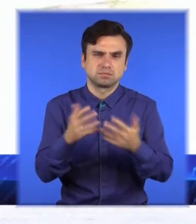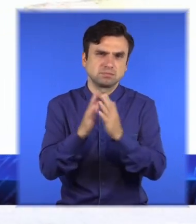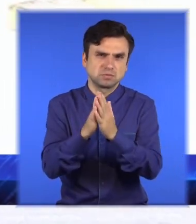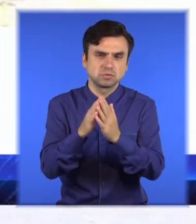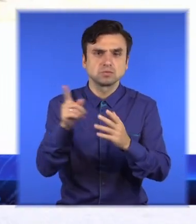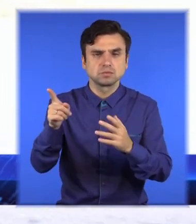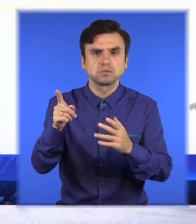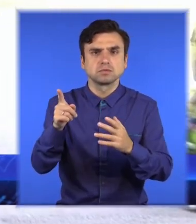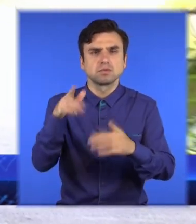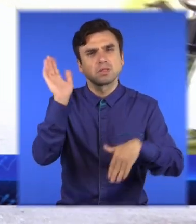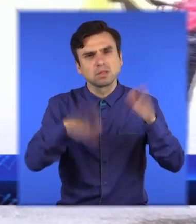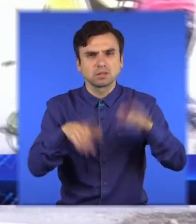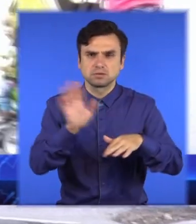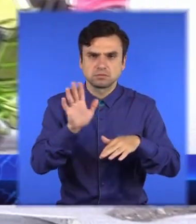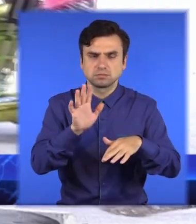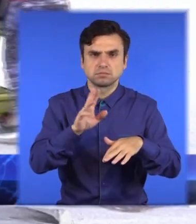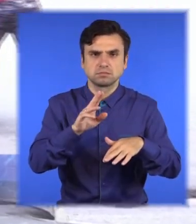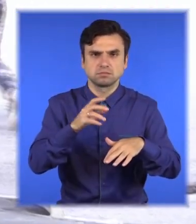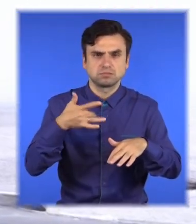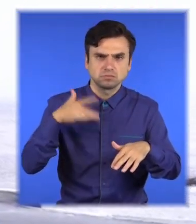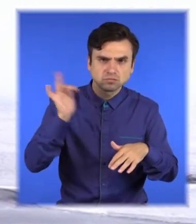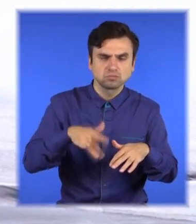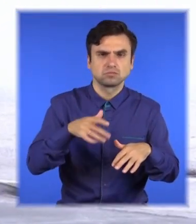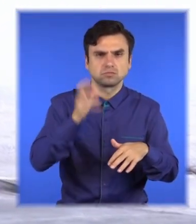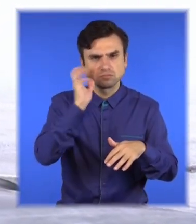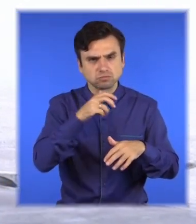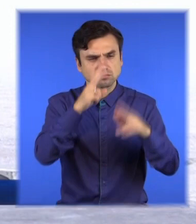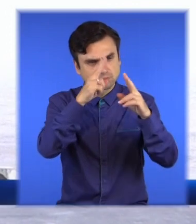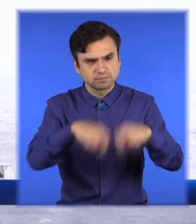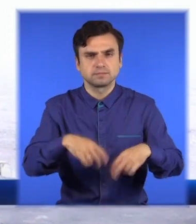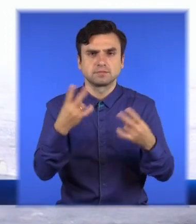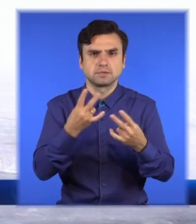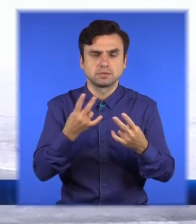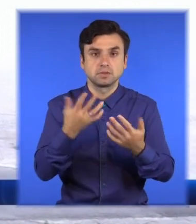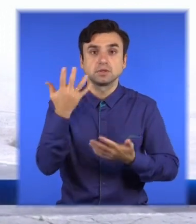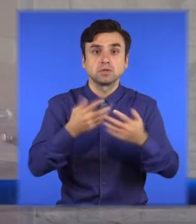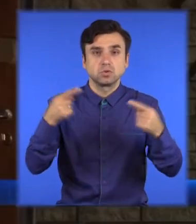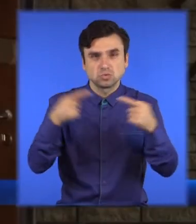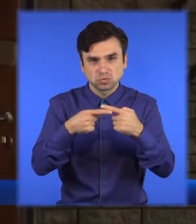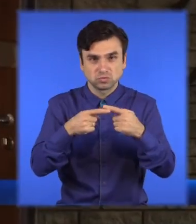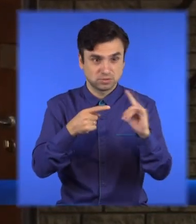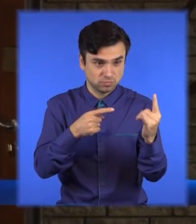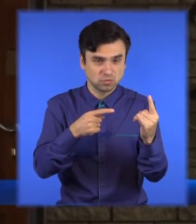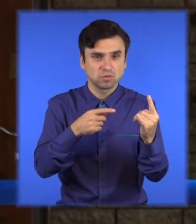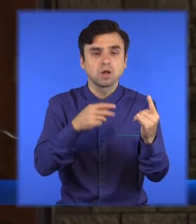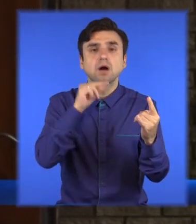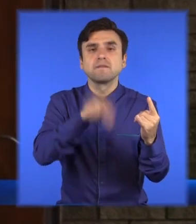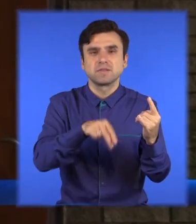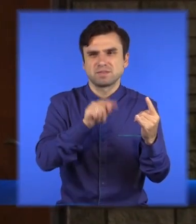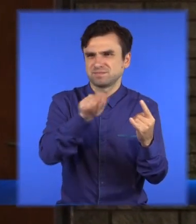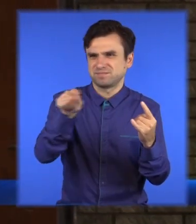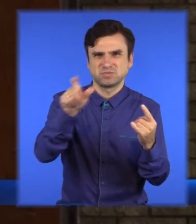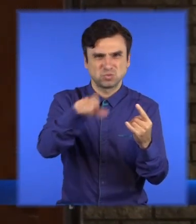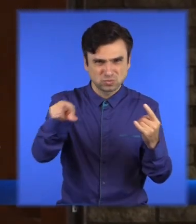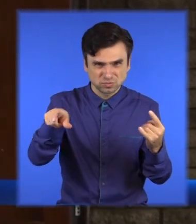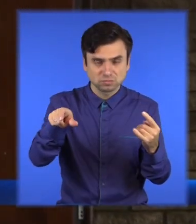органів прокуратури з проханням належним чином розібратися в усіх обставинах цієї справи. І якщо дійсно